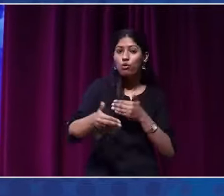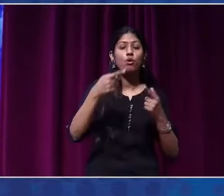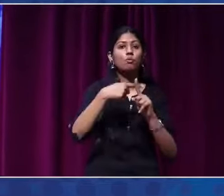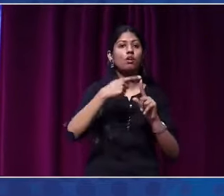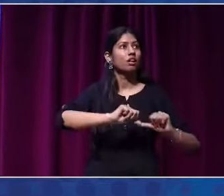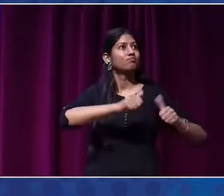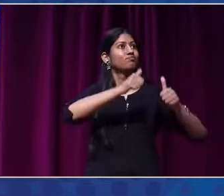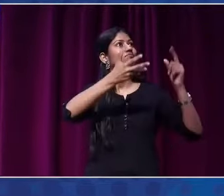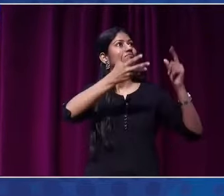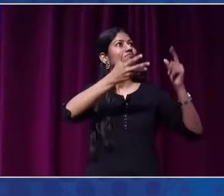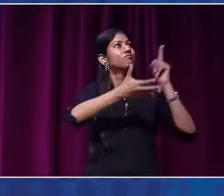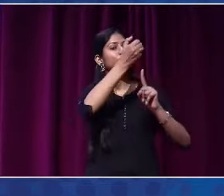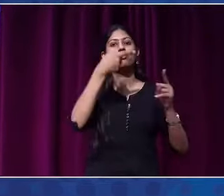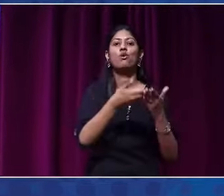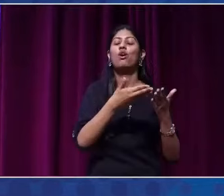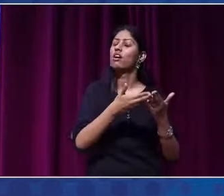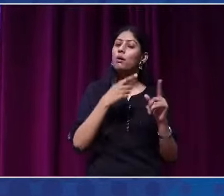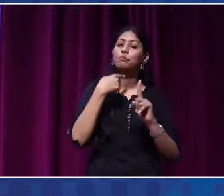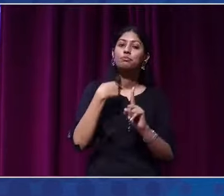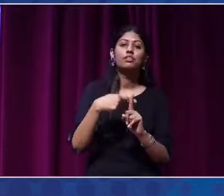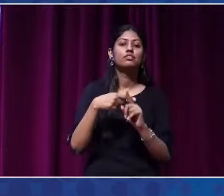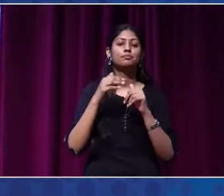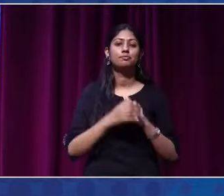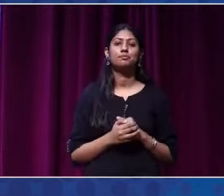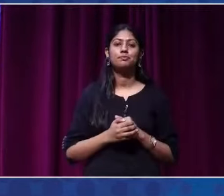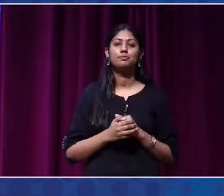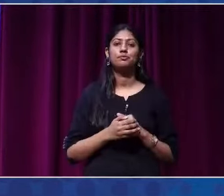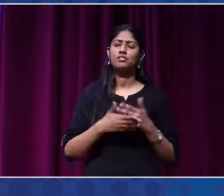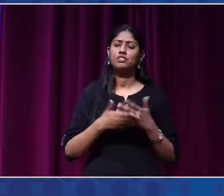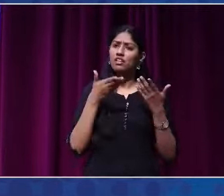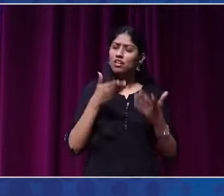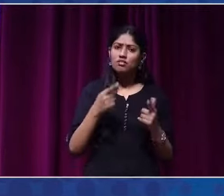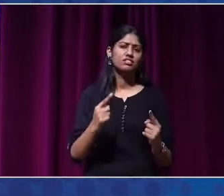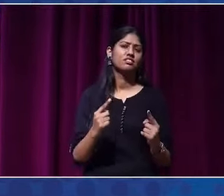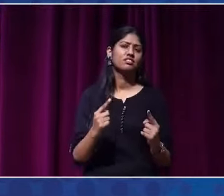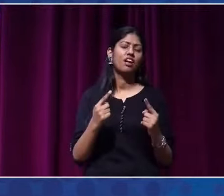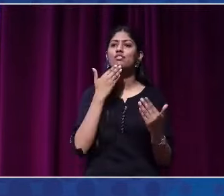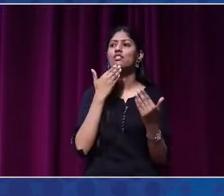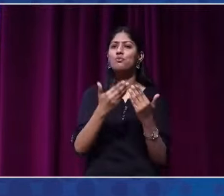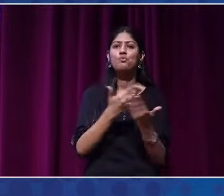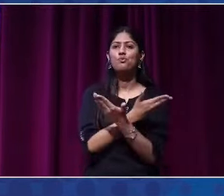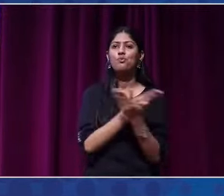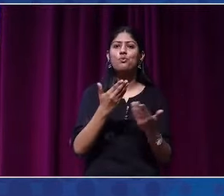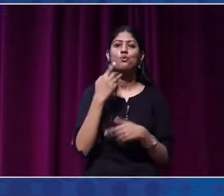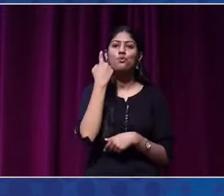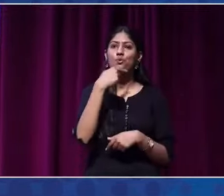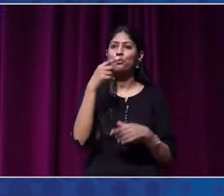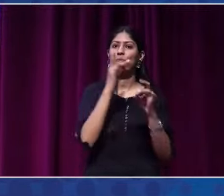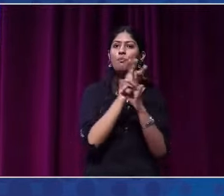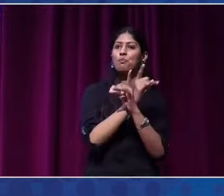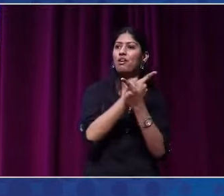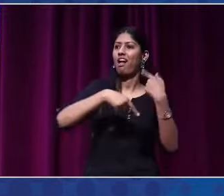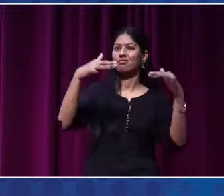विच वी हैव मेड, एंड ऑल्सो वेरी वेरी सिंसियर थैंक्स टू the media present